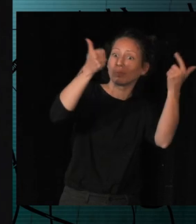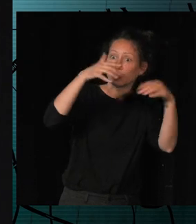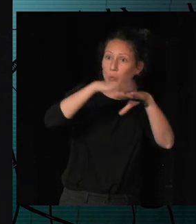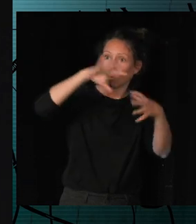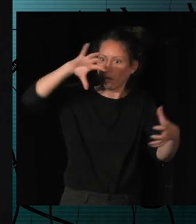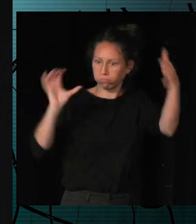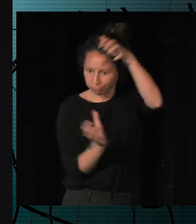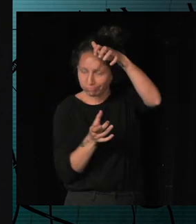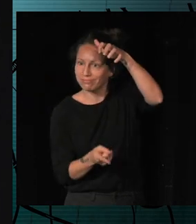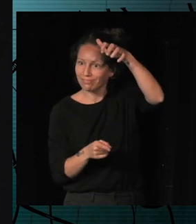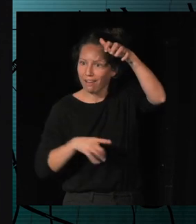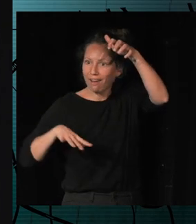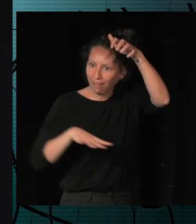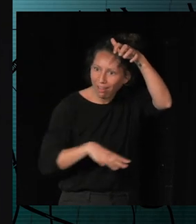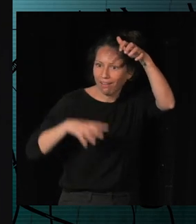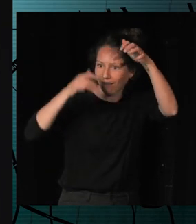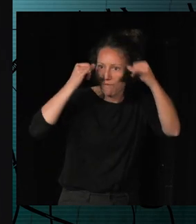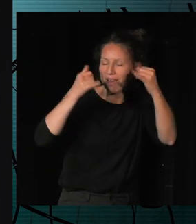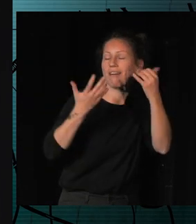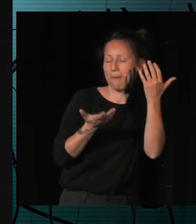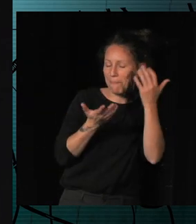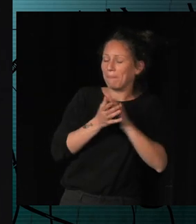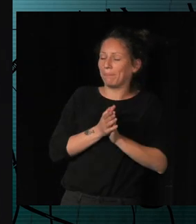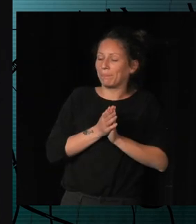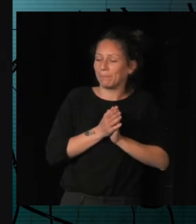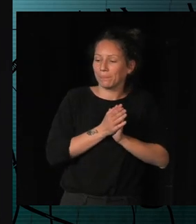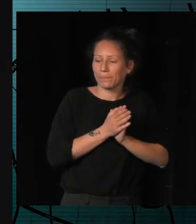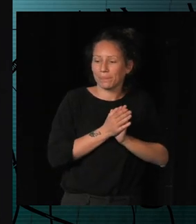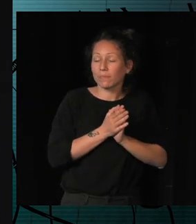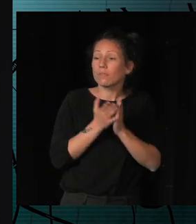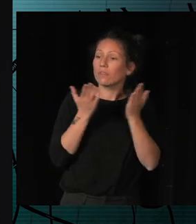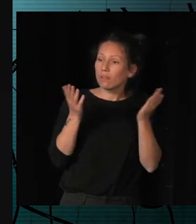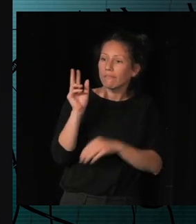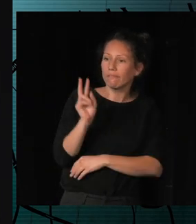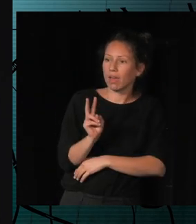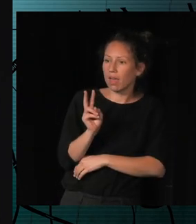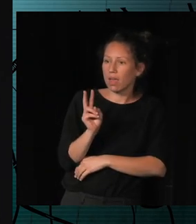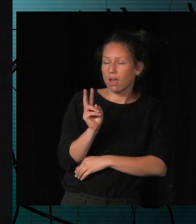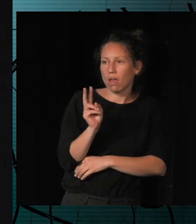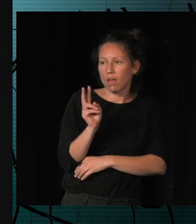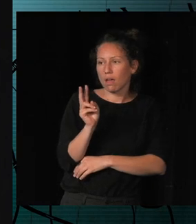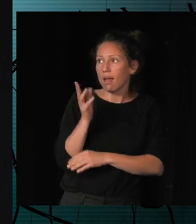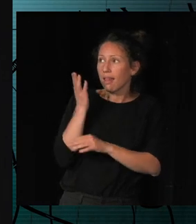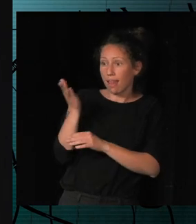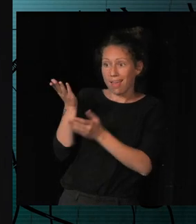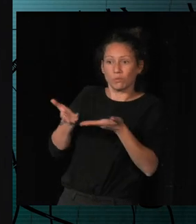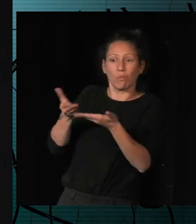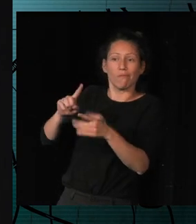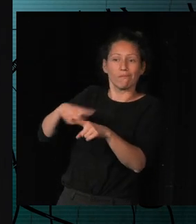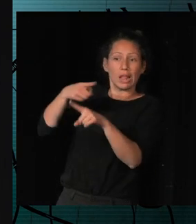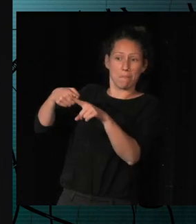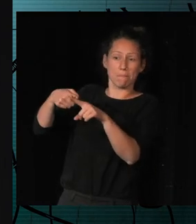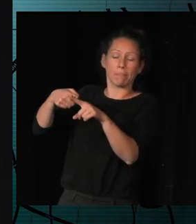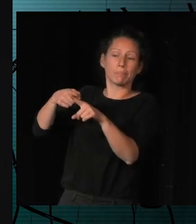dans le film là dans le film on revient sur une secte à l'américaine euh ce qui était volontaire de la part de Gans il voulait un peu cibler le puritanisme